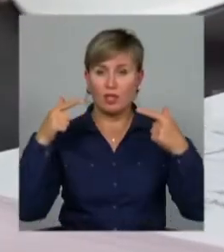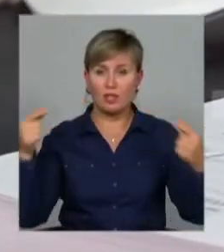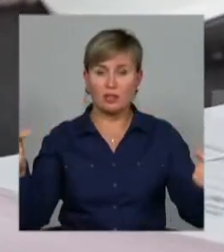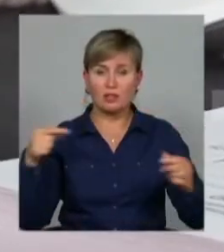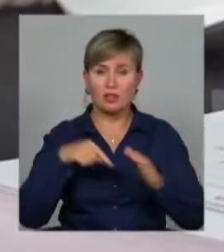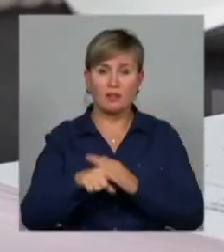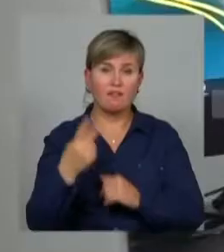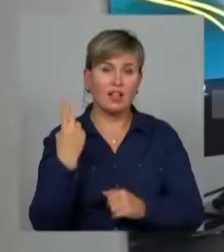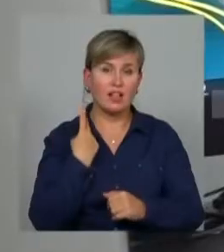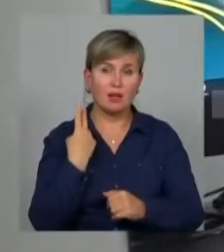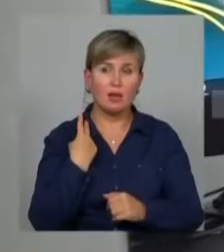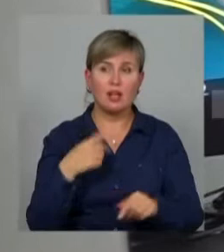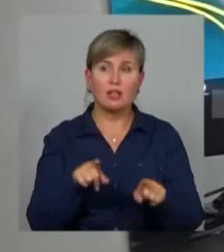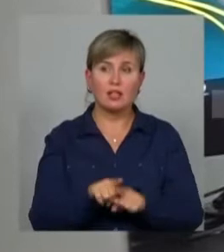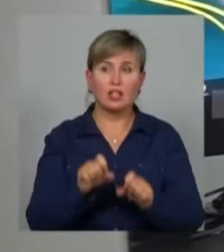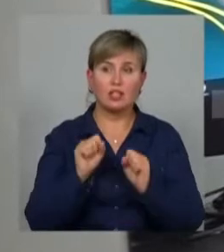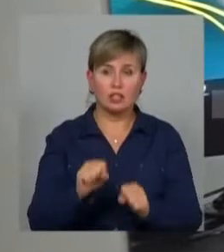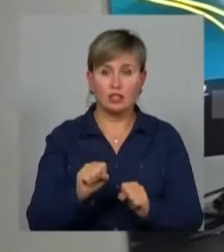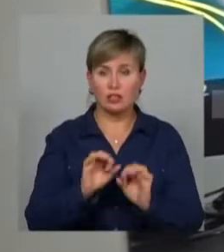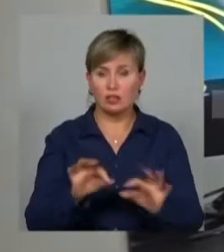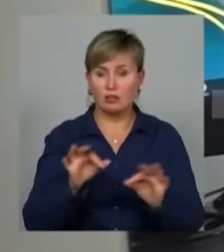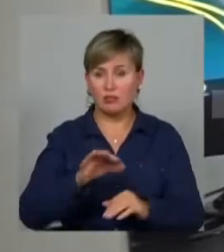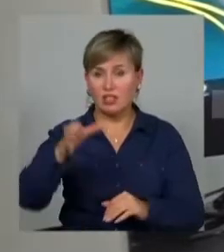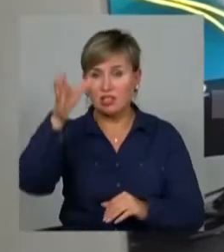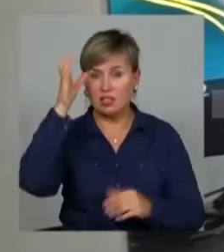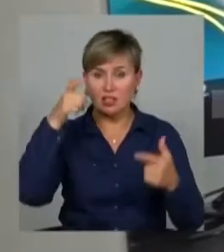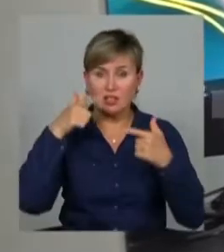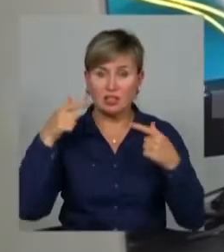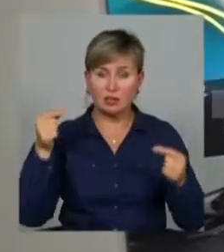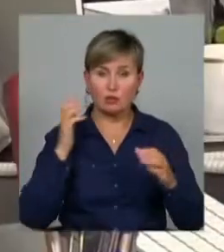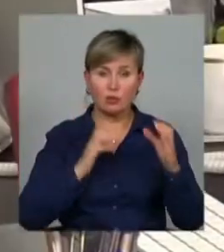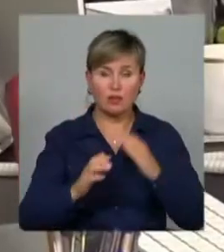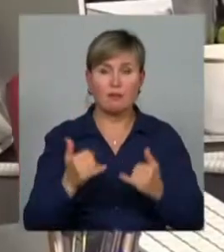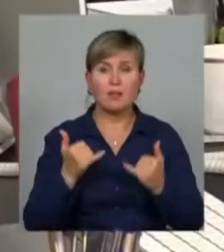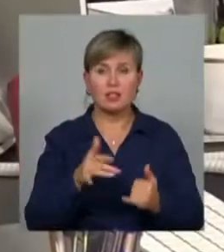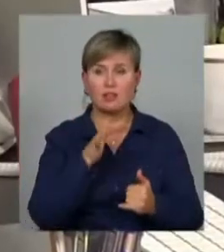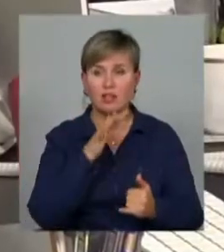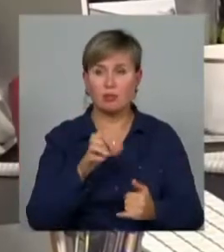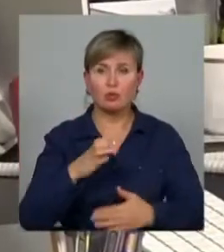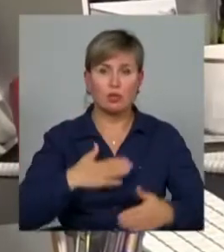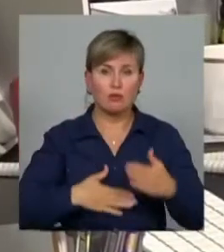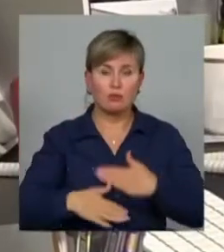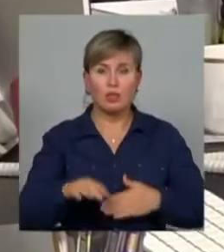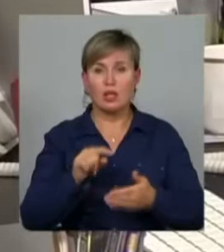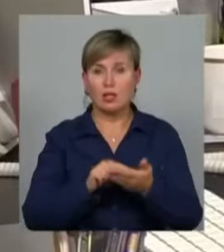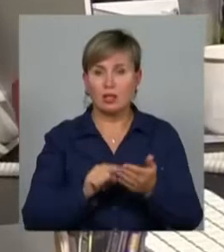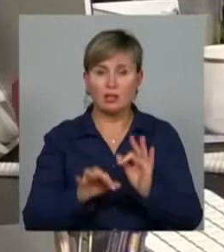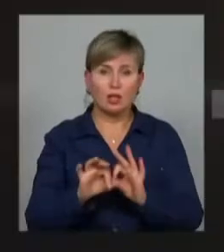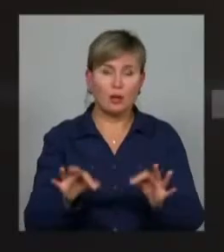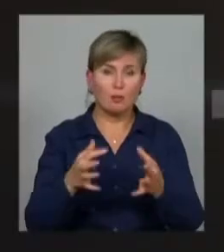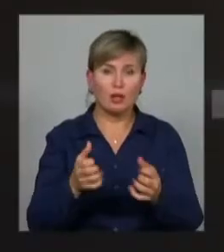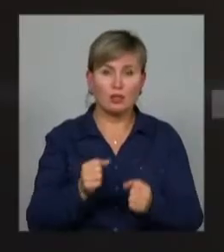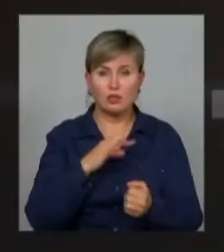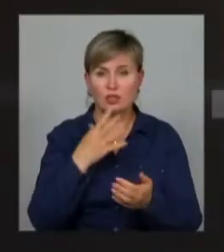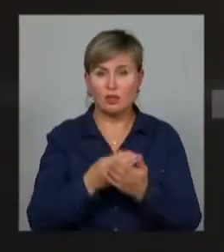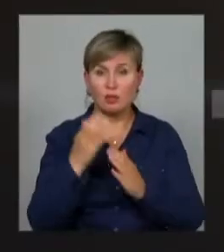Уорвик, Великобритании. Также она защитила диссертацию докторанта в Кембриджском университете. В настоящее время она с удовольствием делится полученными за рубежом знаниями со